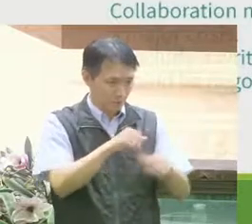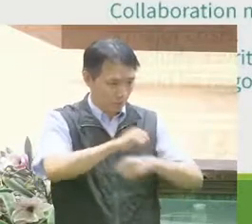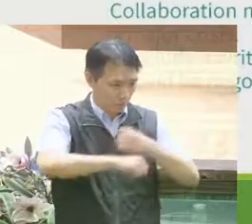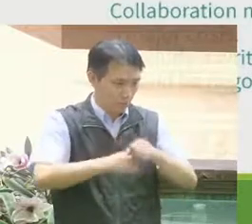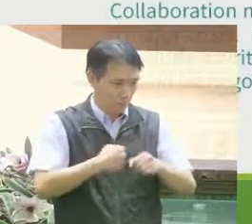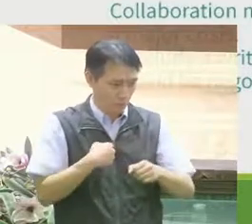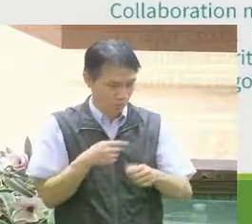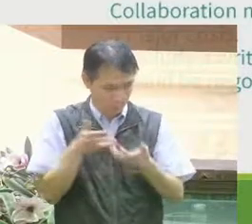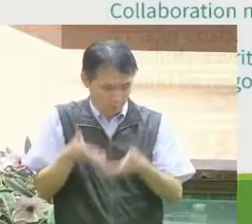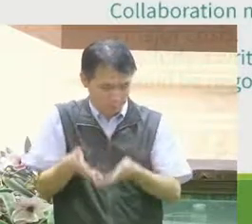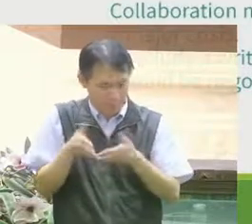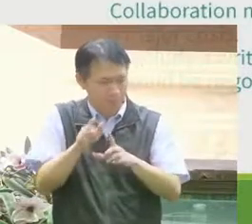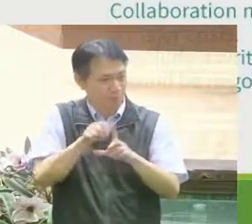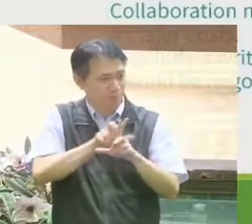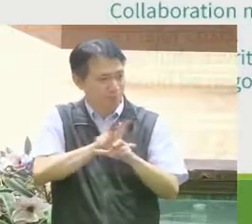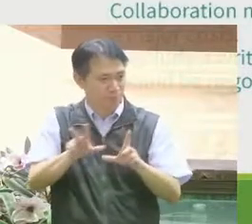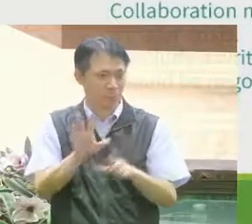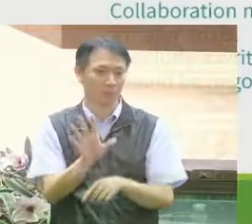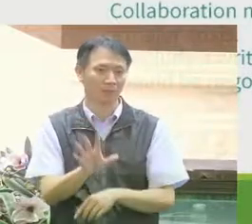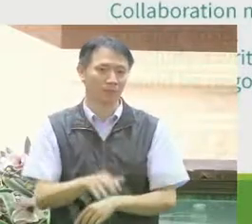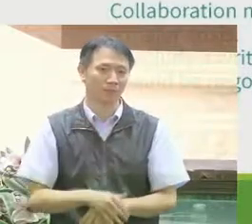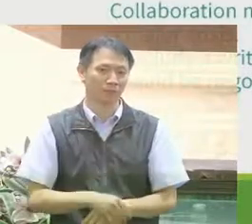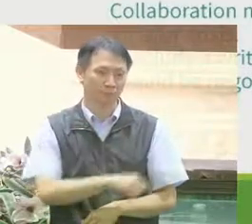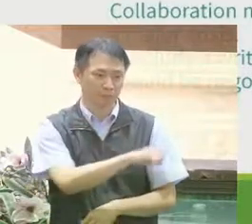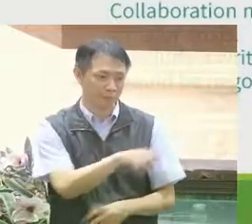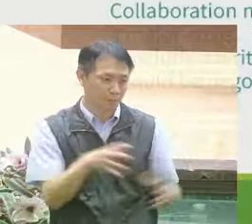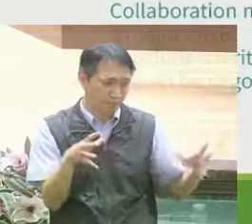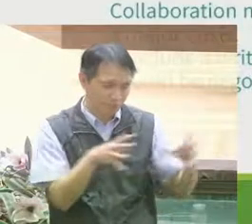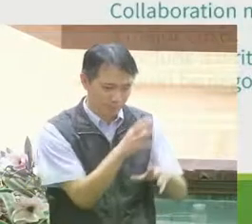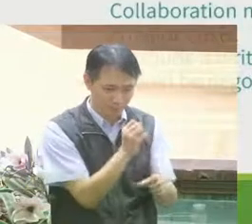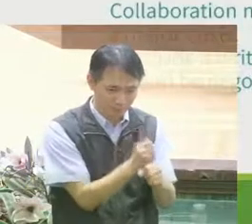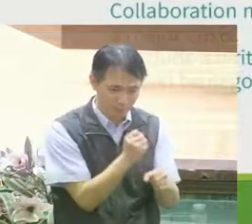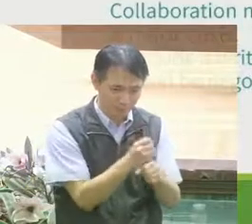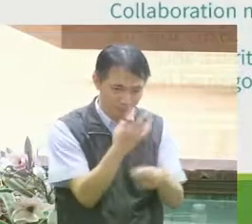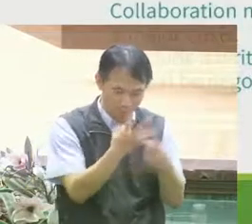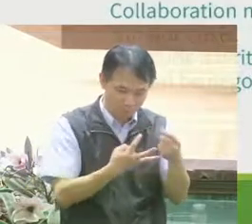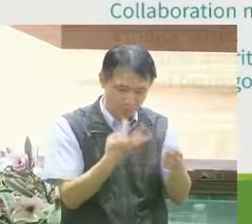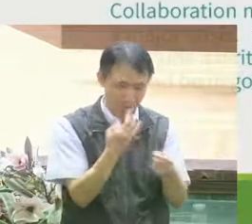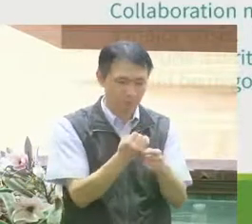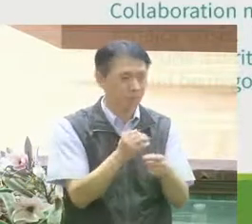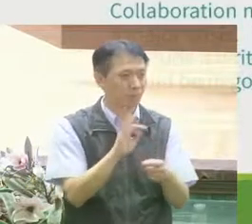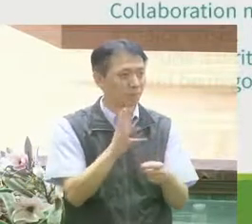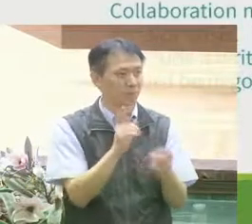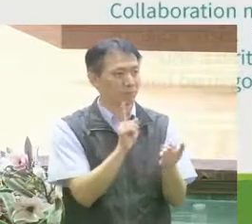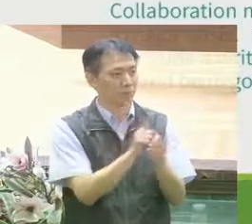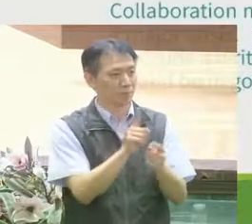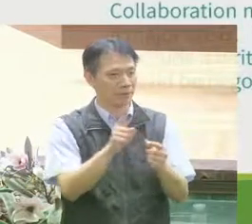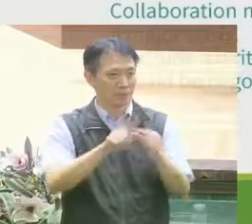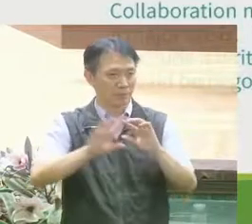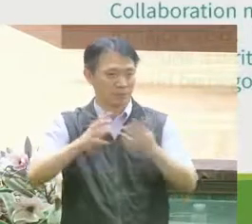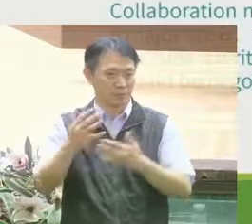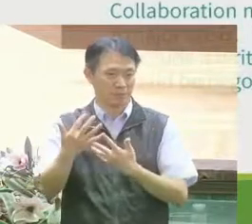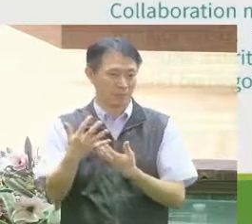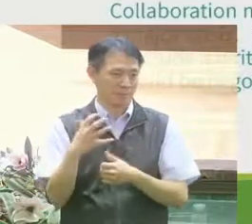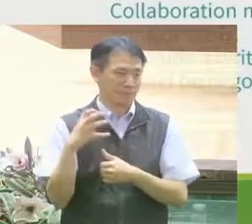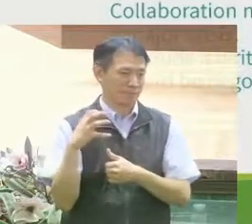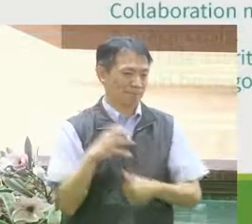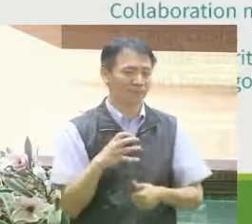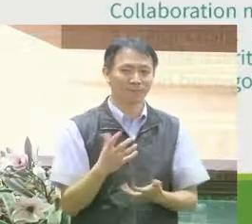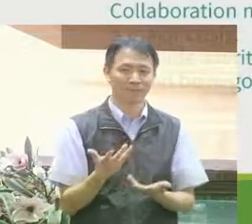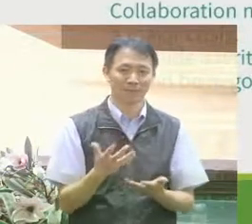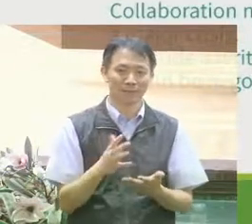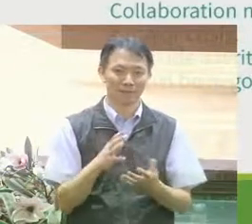的角色，虽然大家合作了这么多年，但面对重大位置的时候责